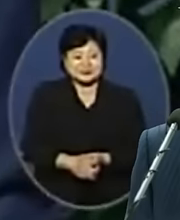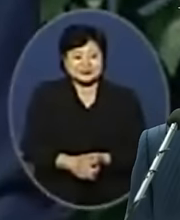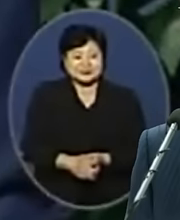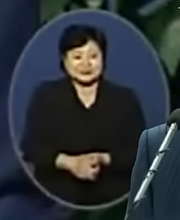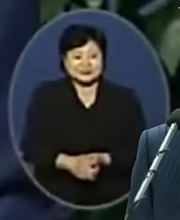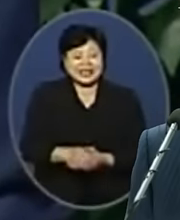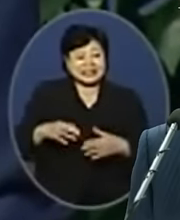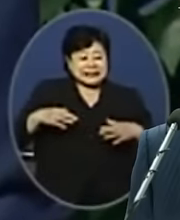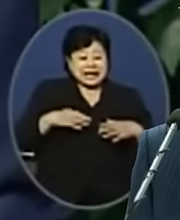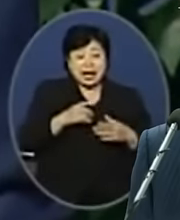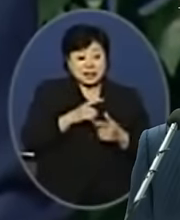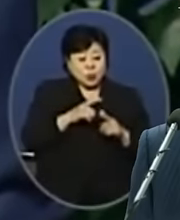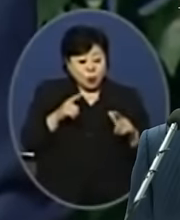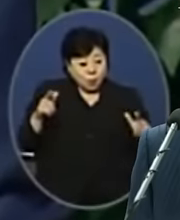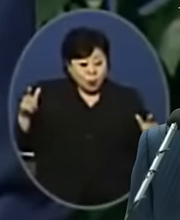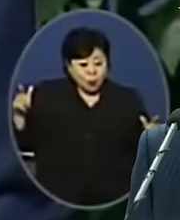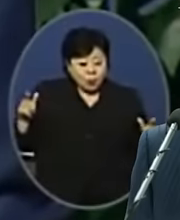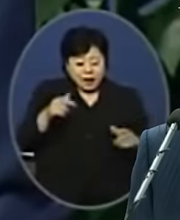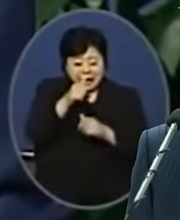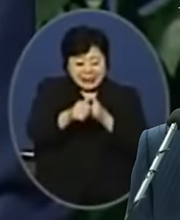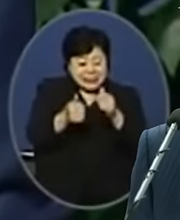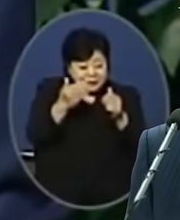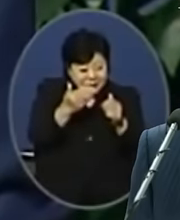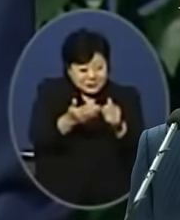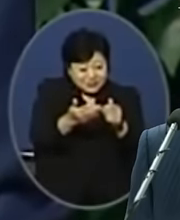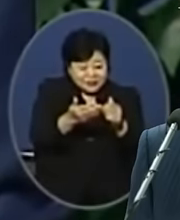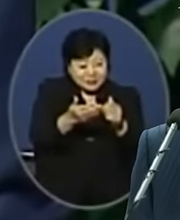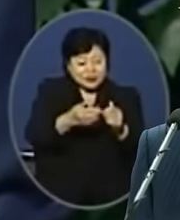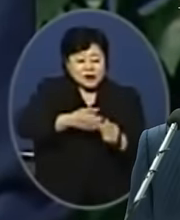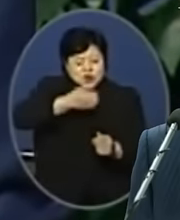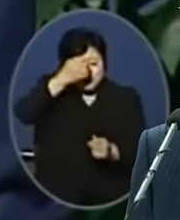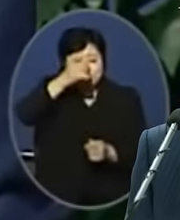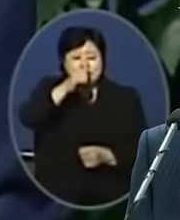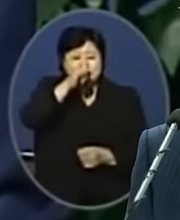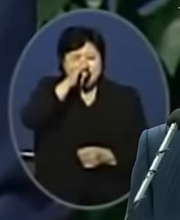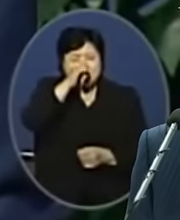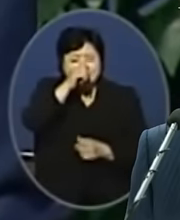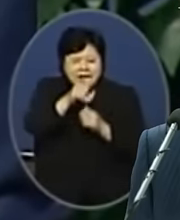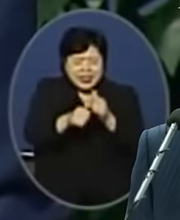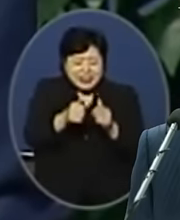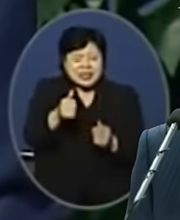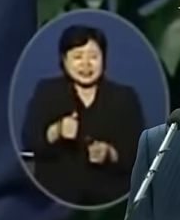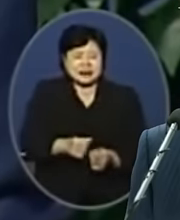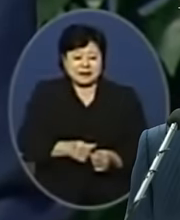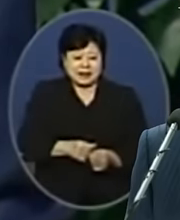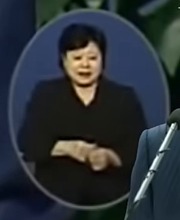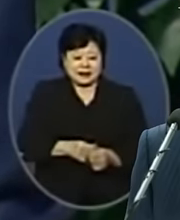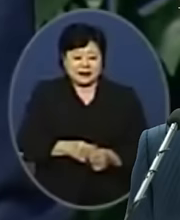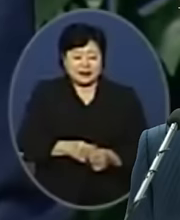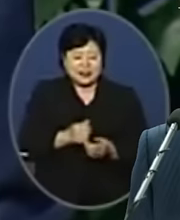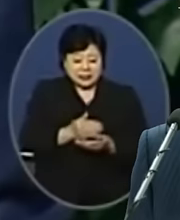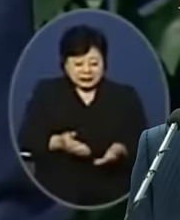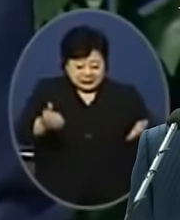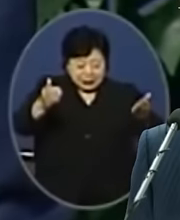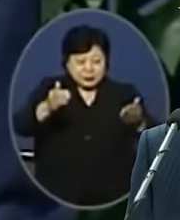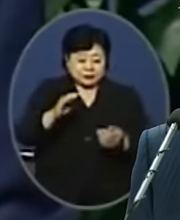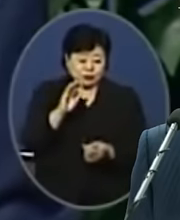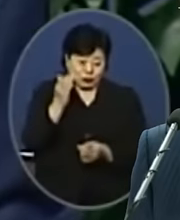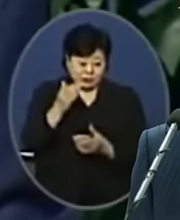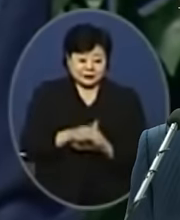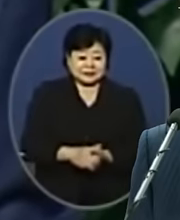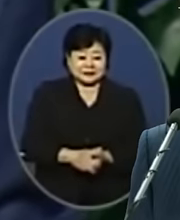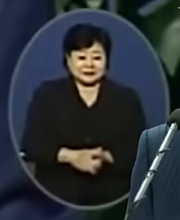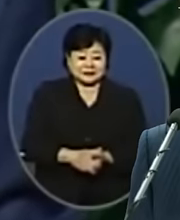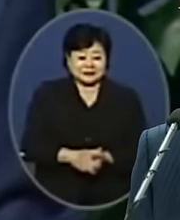제가 뭐 자랑하려고 그런 것이 아니라 하나님은 꿈이 하나님의 역사를 담는 그릇이 되게 하는